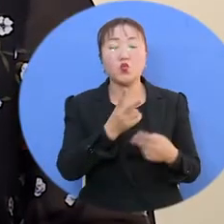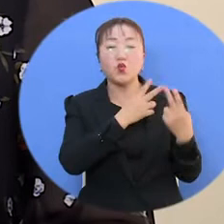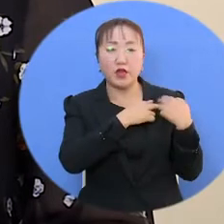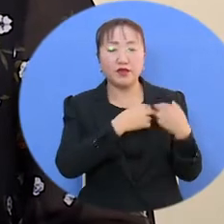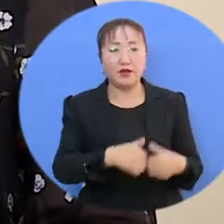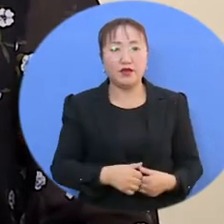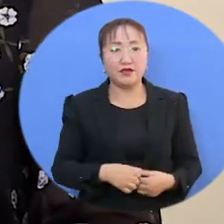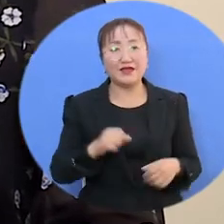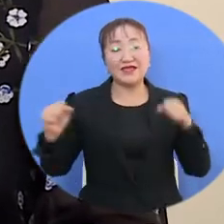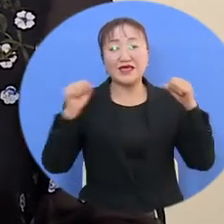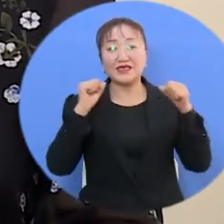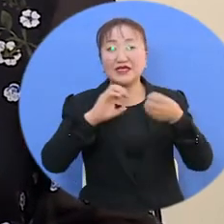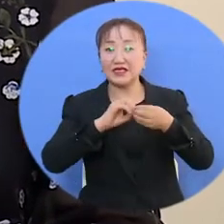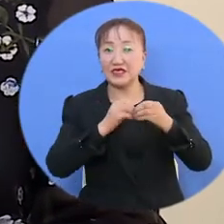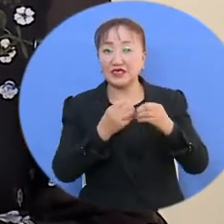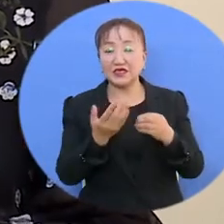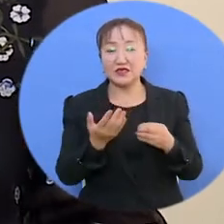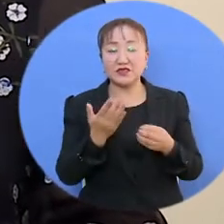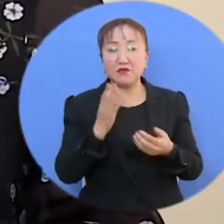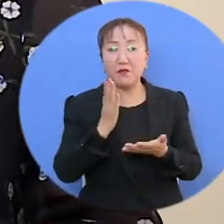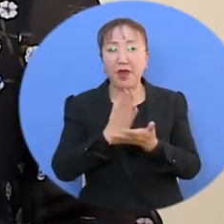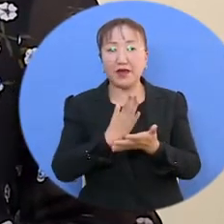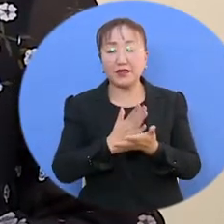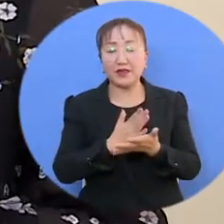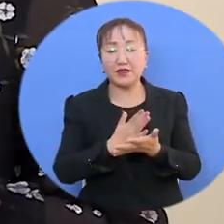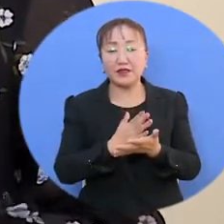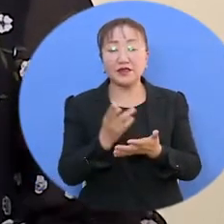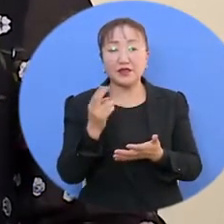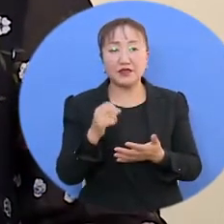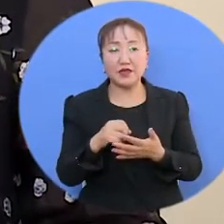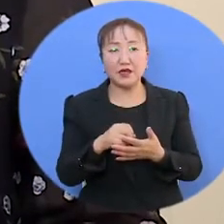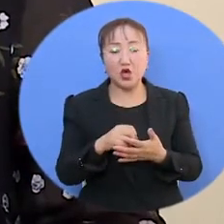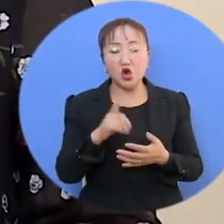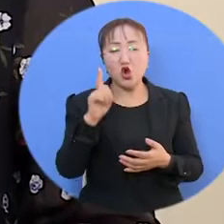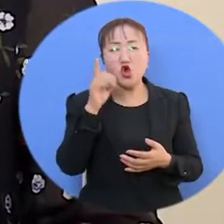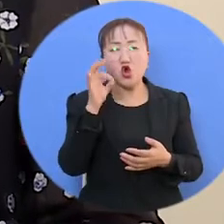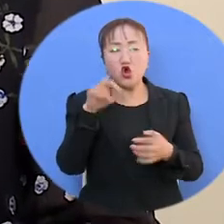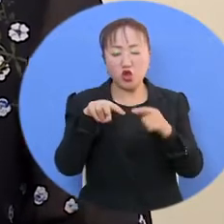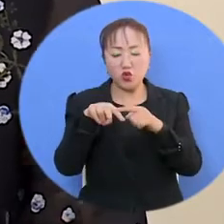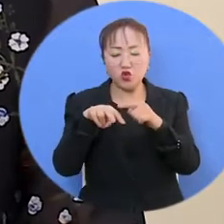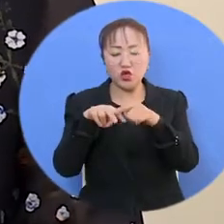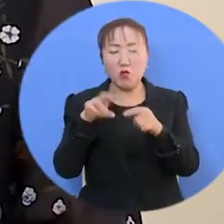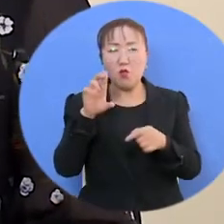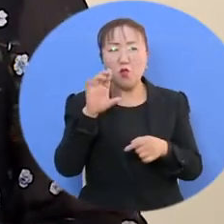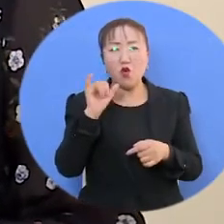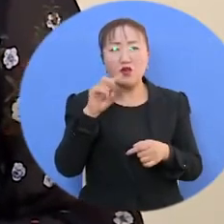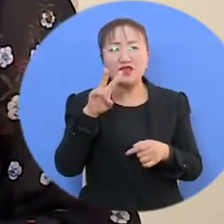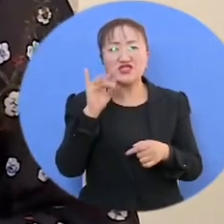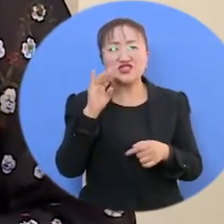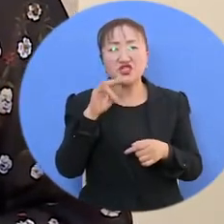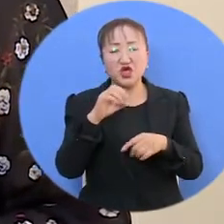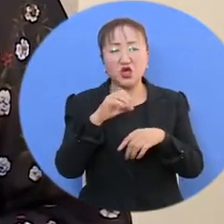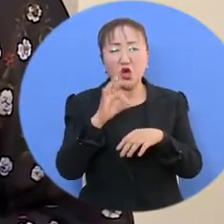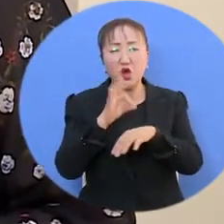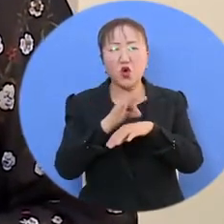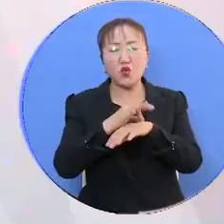явцад та нар анзаарсан байж болно. Хөлийн одоо булчин өвддөг, тэгвэл хөлийн булчин өвдөх үед бие махбодод сүүний